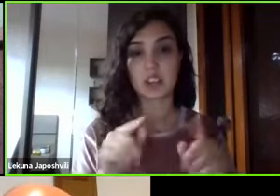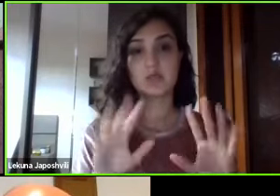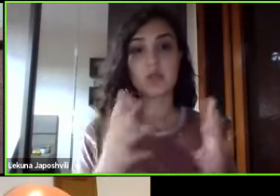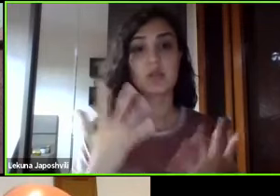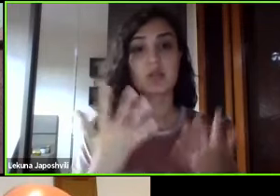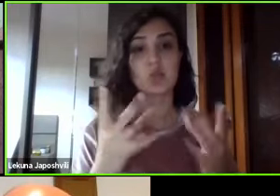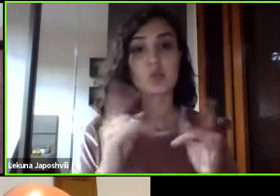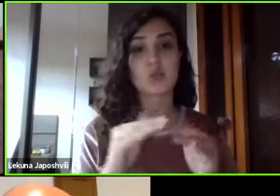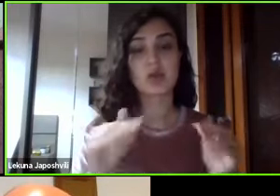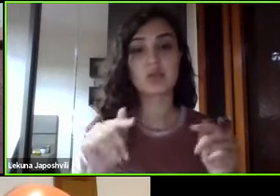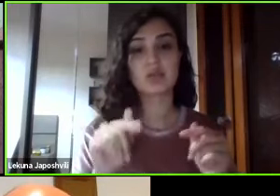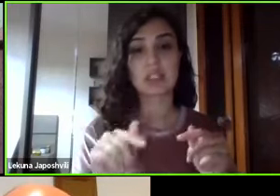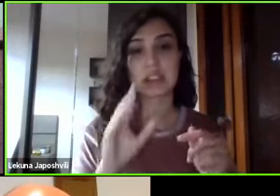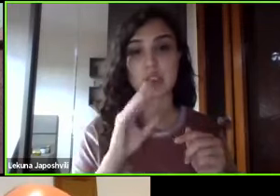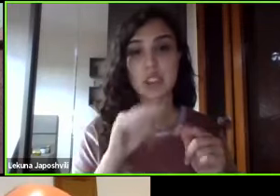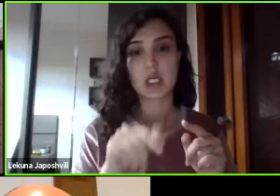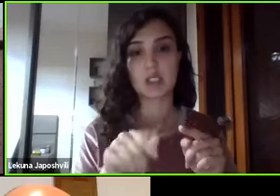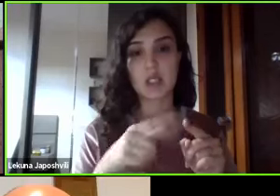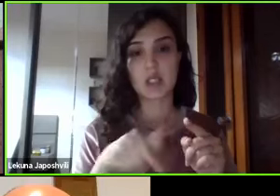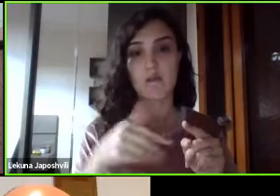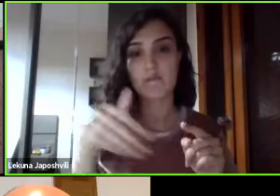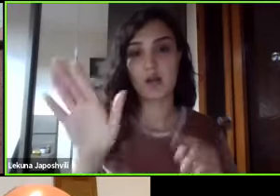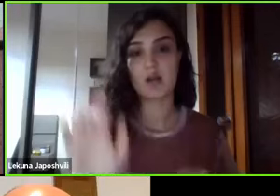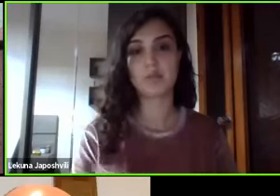ბავშვი აქედან, როდესაც ბავშვი აქედან გავაო.